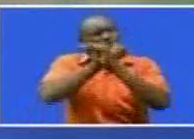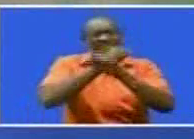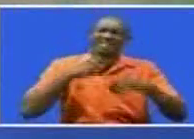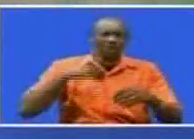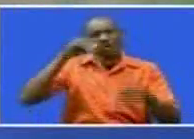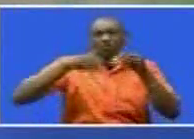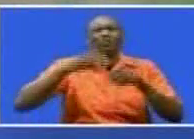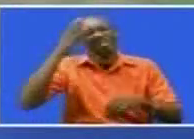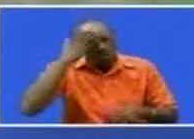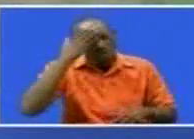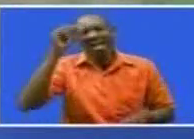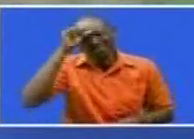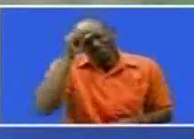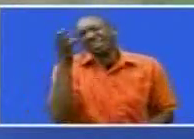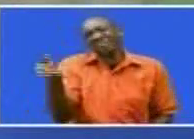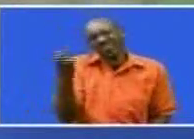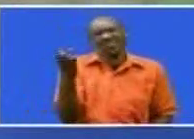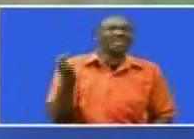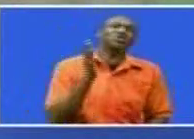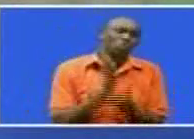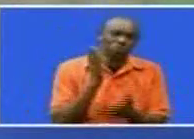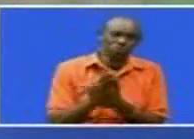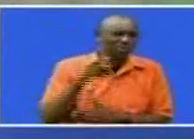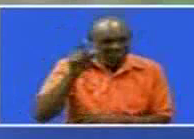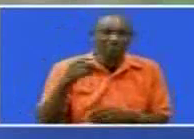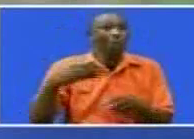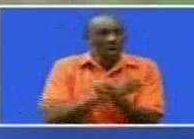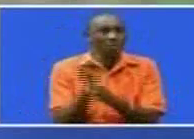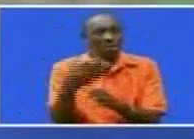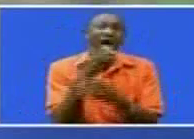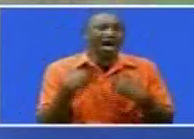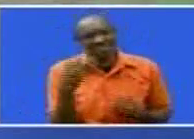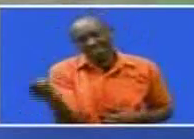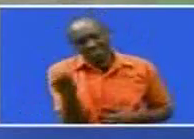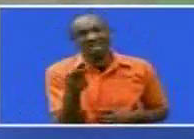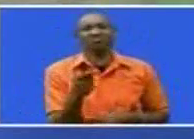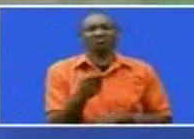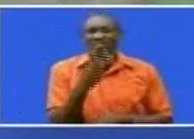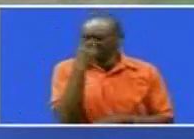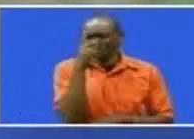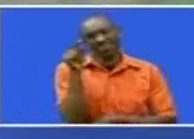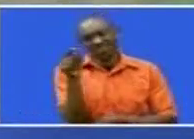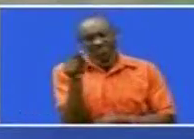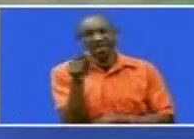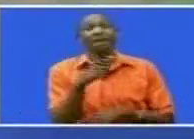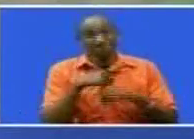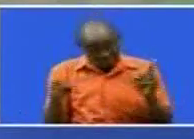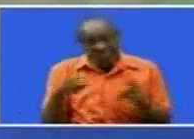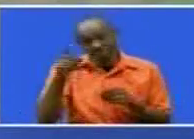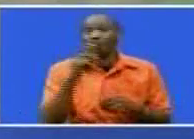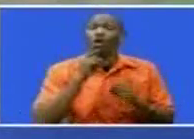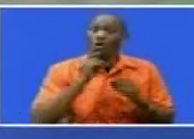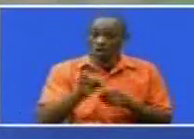tunajua serikali iliyopo ni serikali ambayo yenye mbinu nyingi. Umeona, ni vizuri tungechunga kura zetu, lakini kwa kuwa wametoa maoni